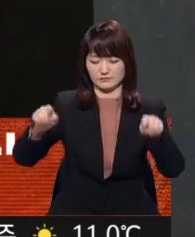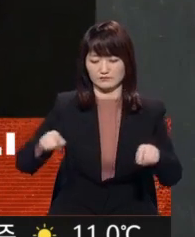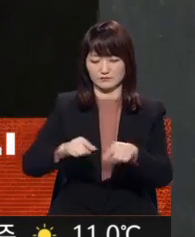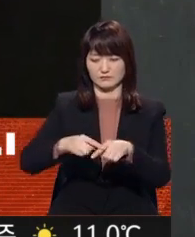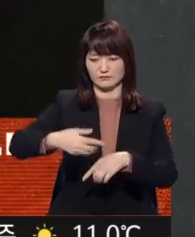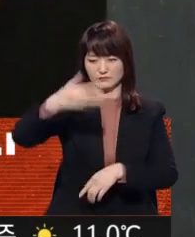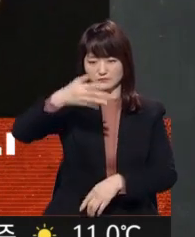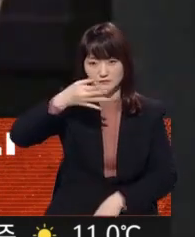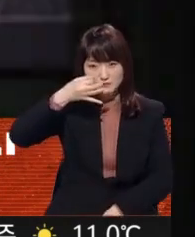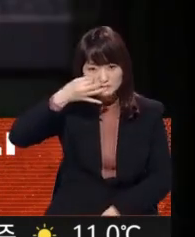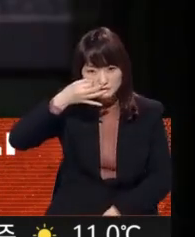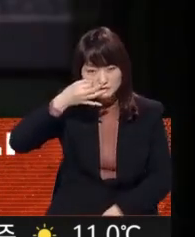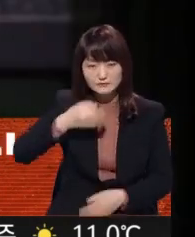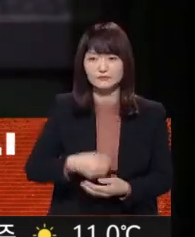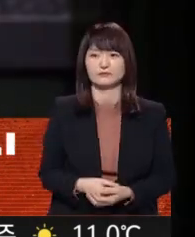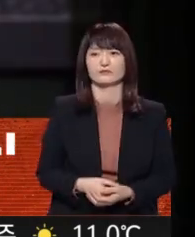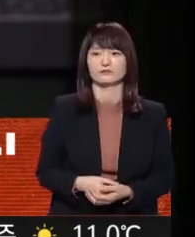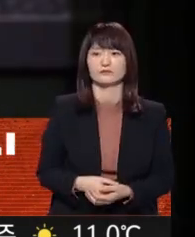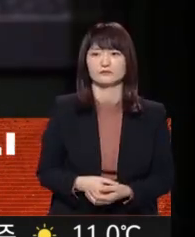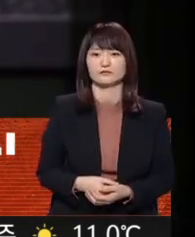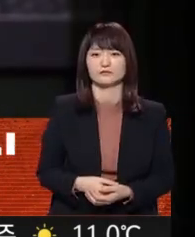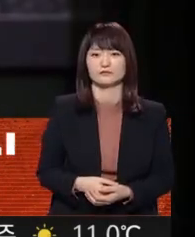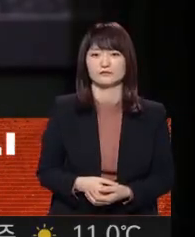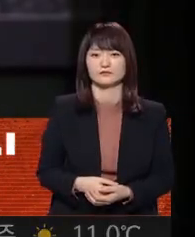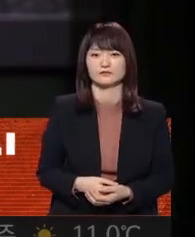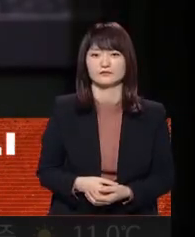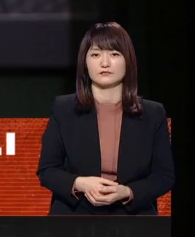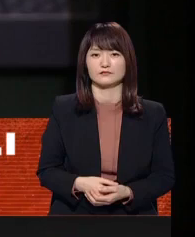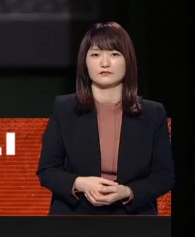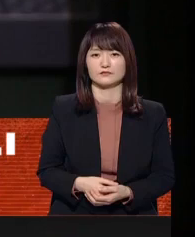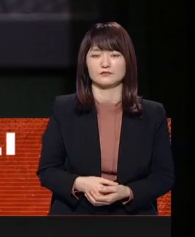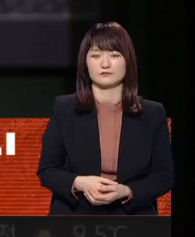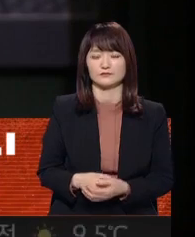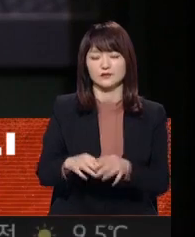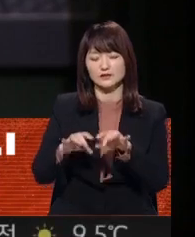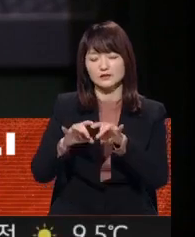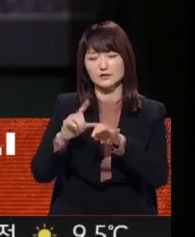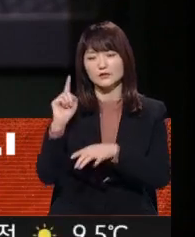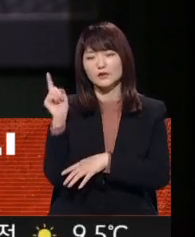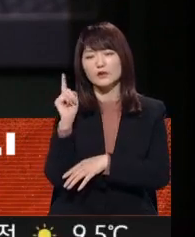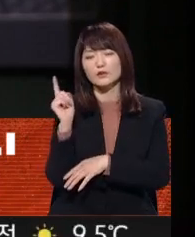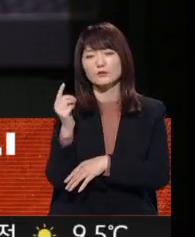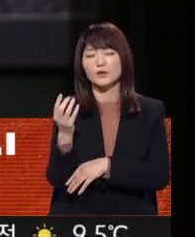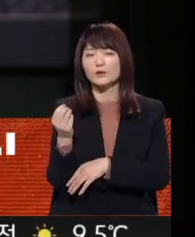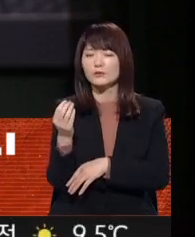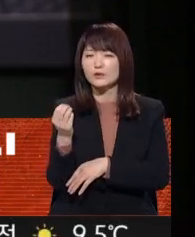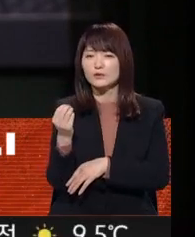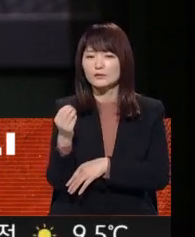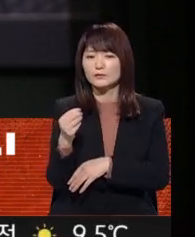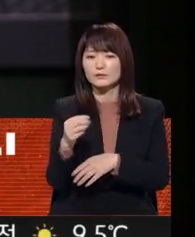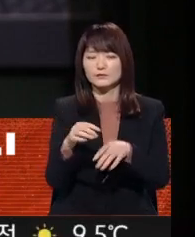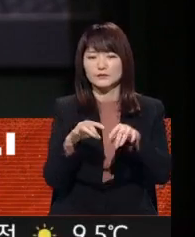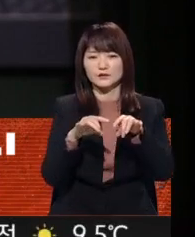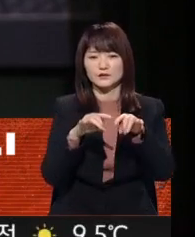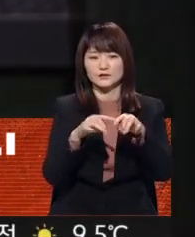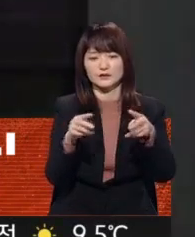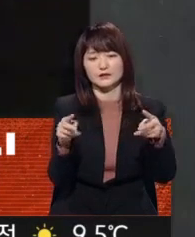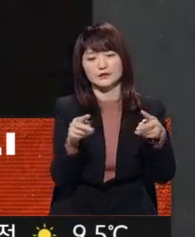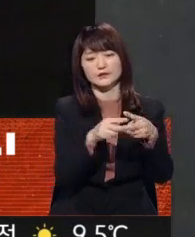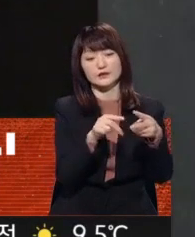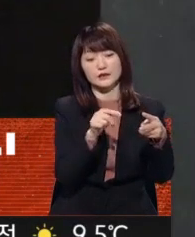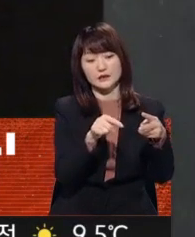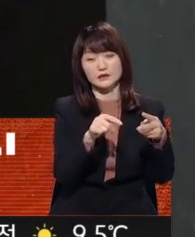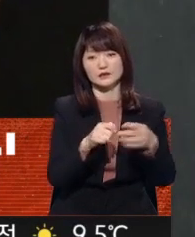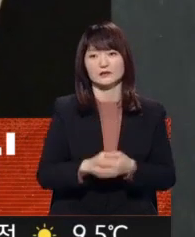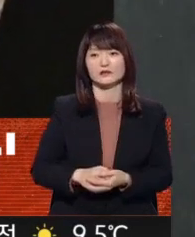작성자는 도대체 전기를 쓰면 얼마나 쓰려고 저렇게 멀티탭까지 들고 다니나 했는데 열심히 핸드폰이랑 태블릿으로 영상 보더라 이렇게